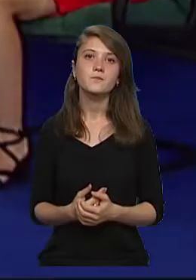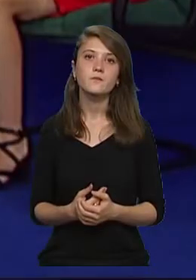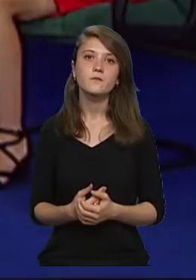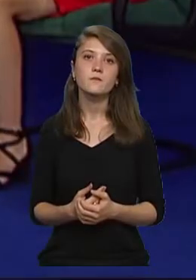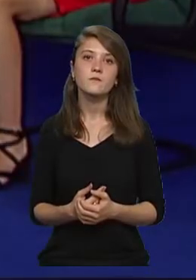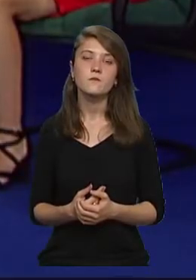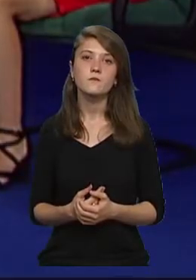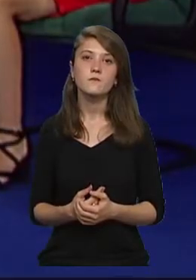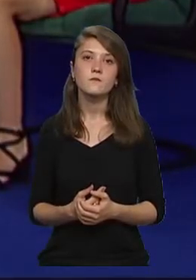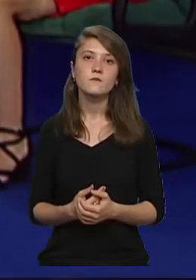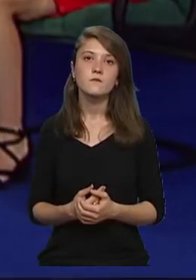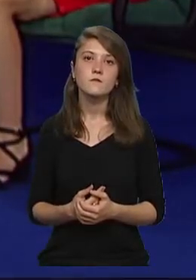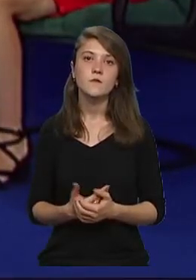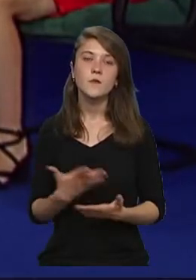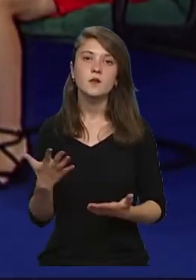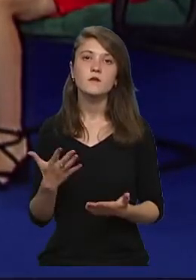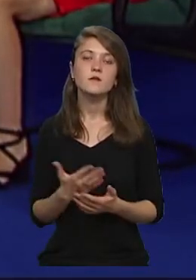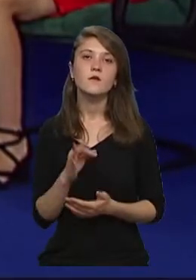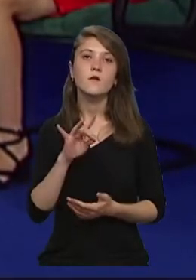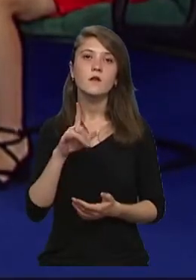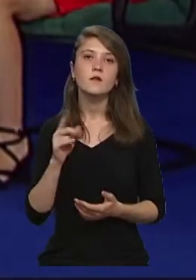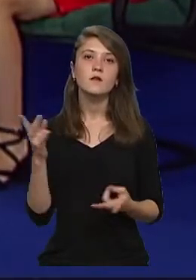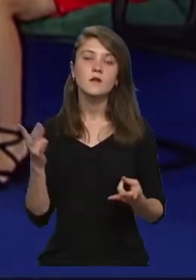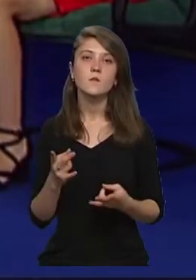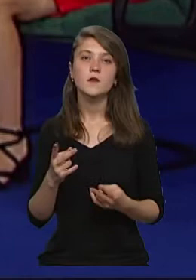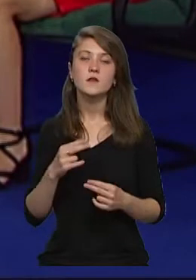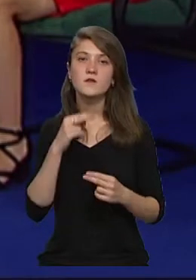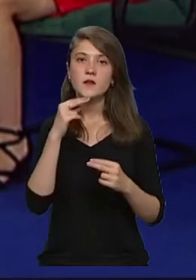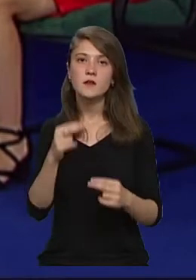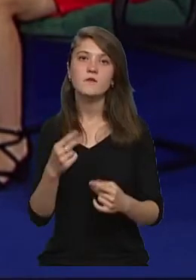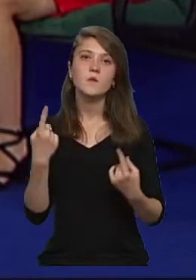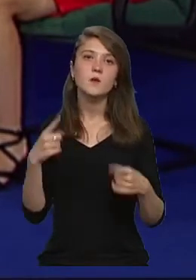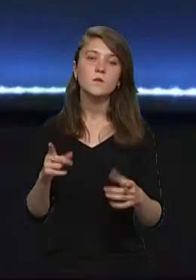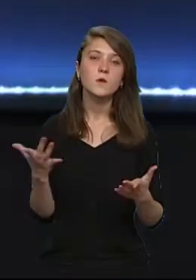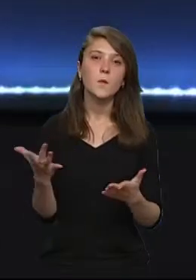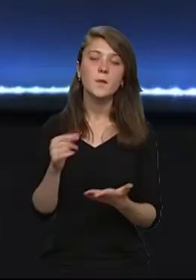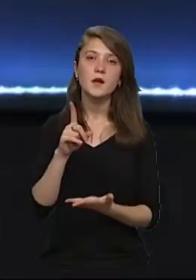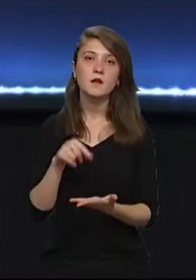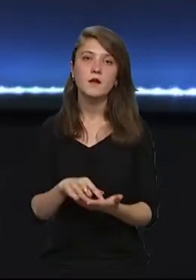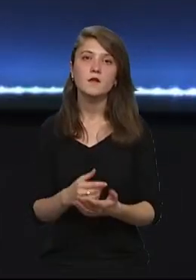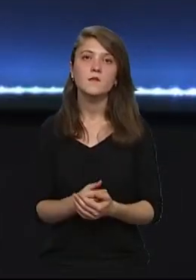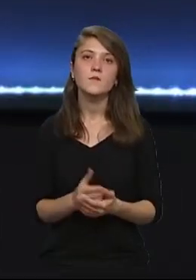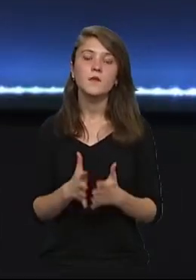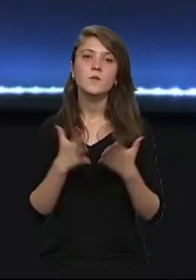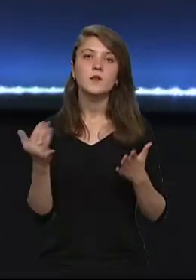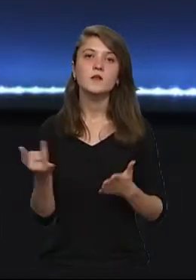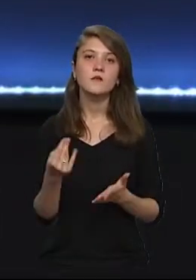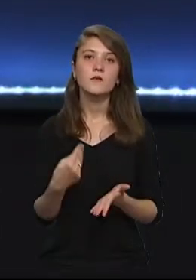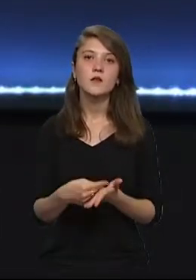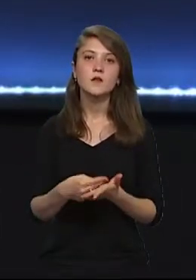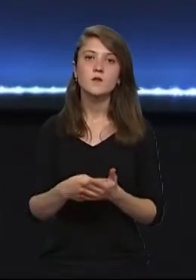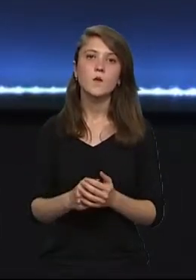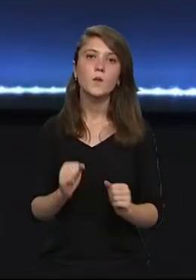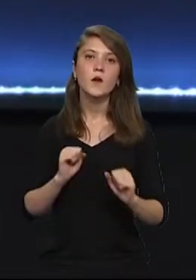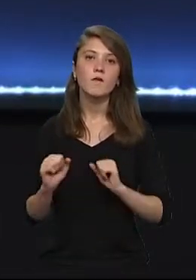розкидано є по місту, в який орган треба звертатися по тому чи іншому питанню. Найбільше їх цікавить фінансове управління